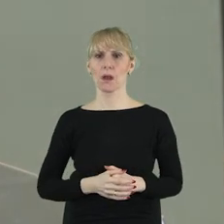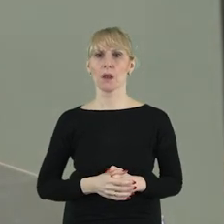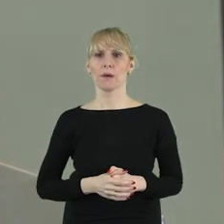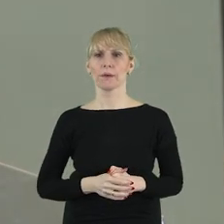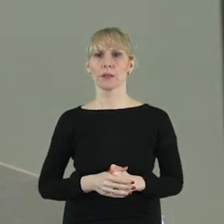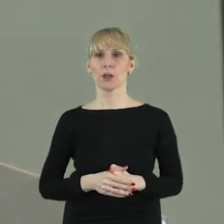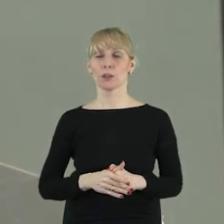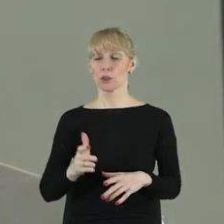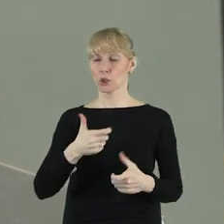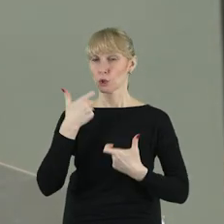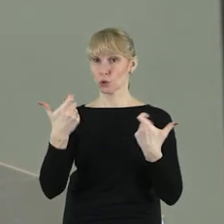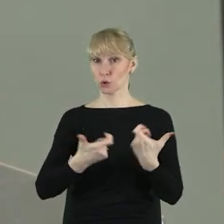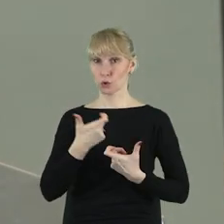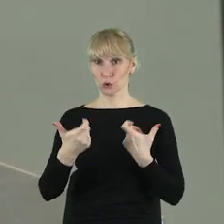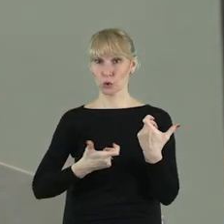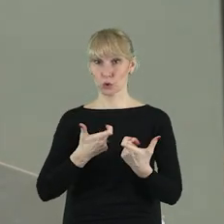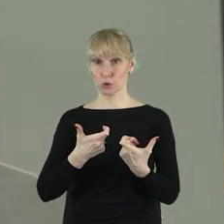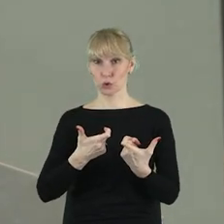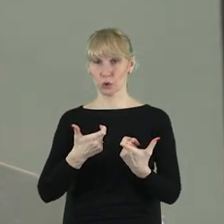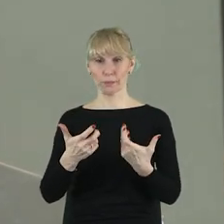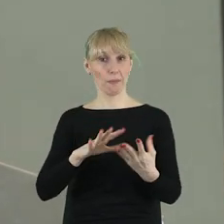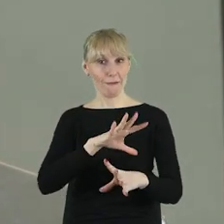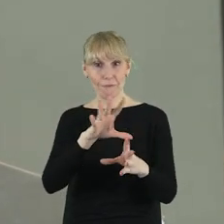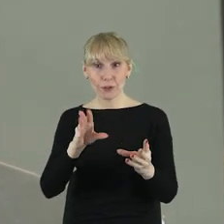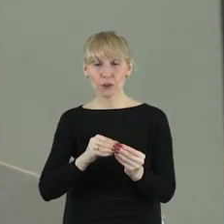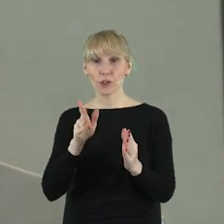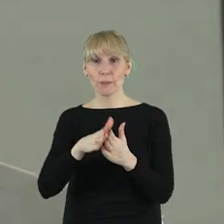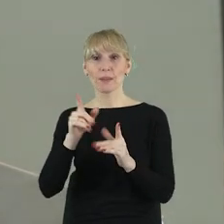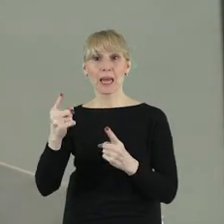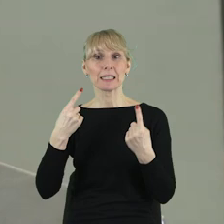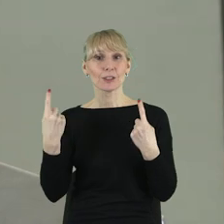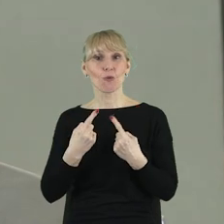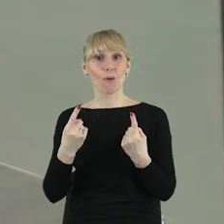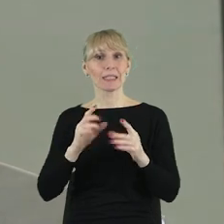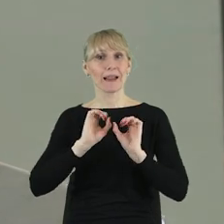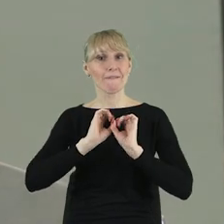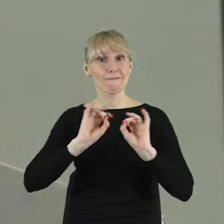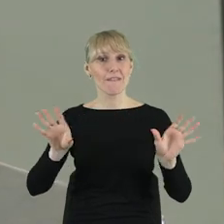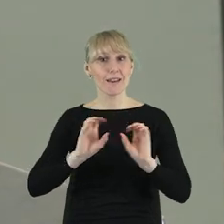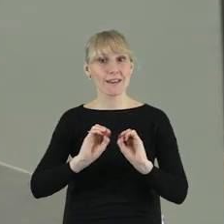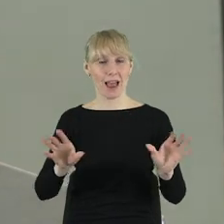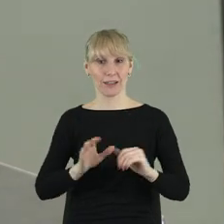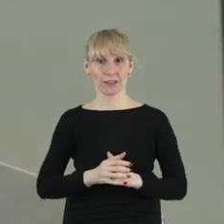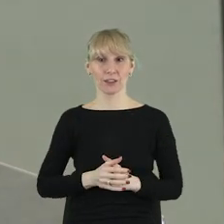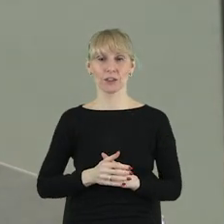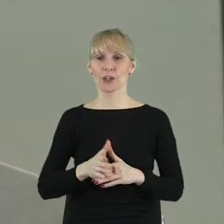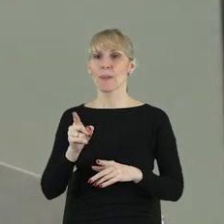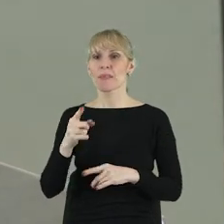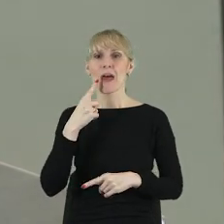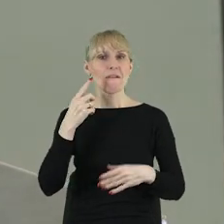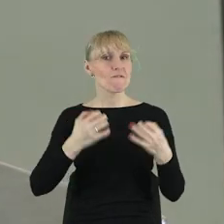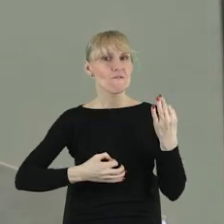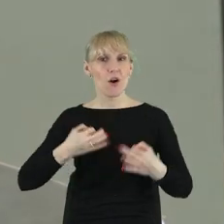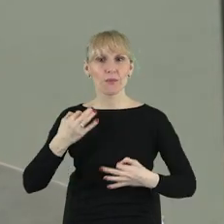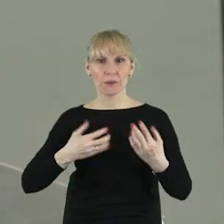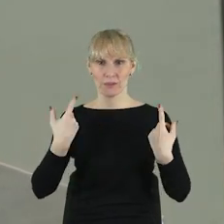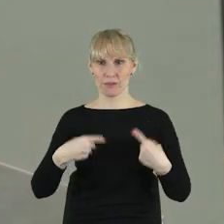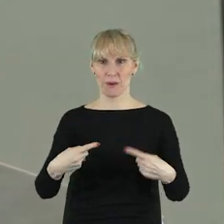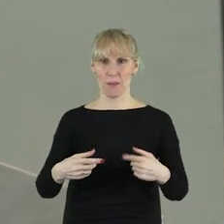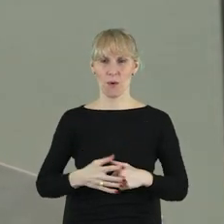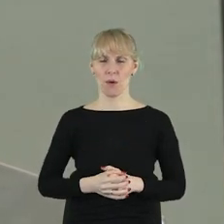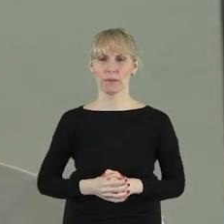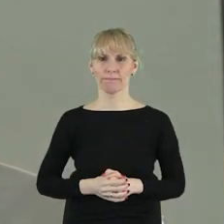wszystko, od tego jesteśmy tutaj radnymi, żeby te sytuacje wyjaśnić, rozwiać wszelkiego